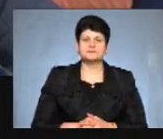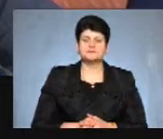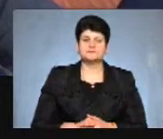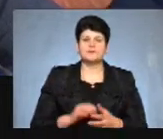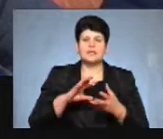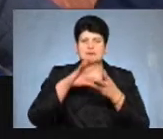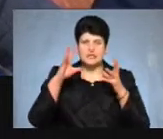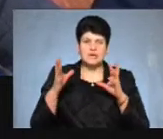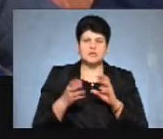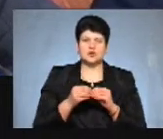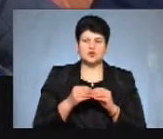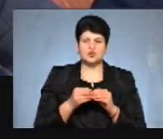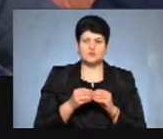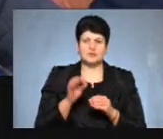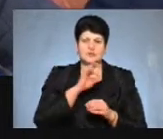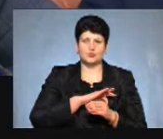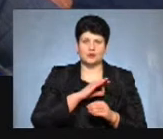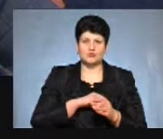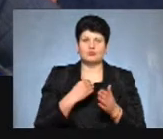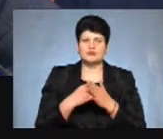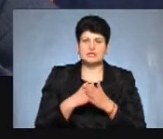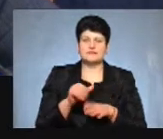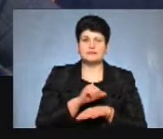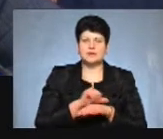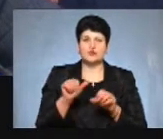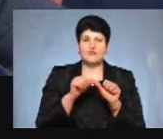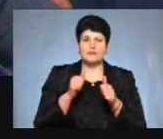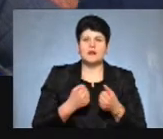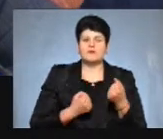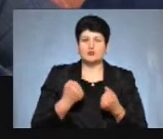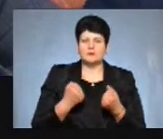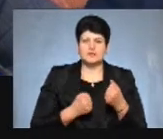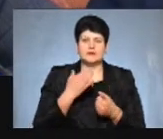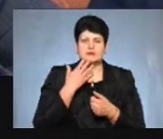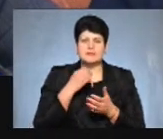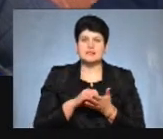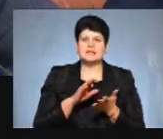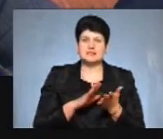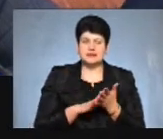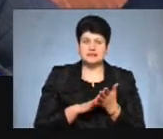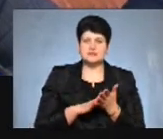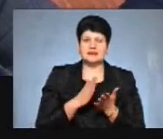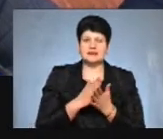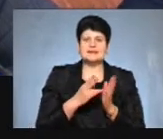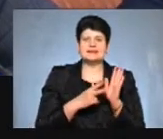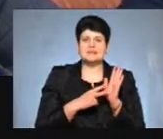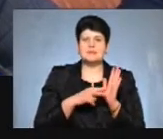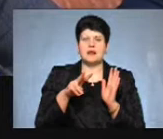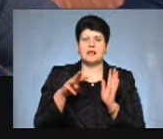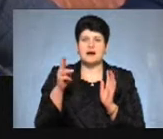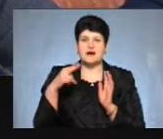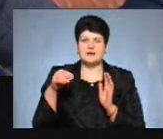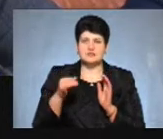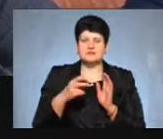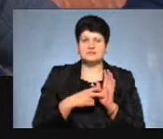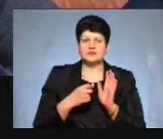сума надходжень до бюджету від митного оформлення автомобілів на іноземній реєстрації склала 7